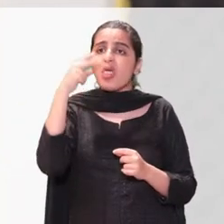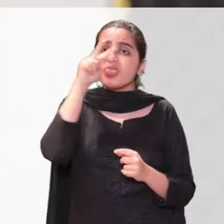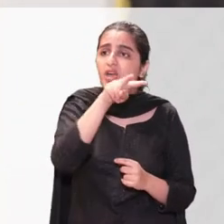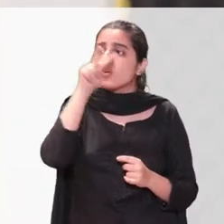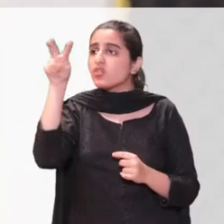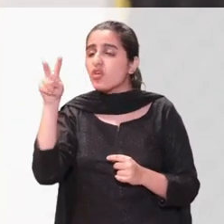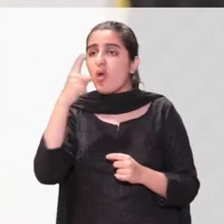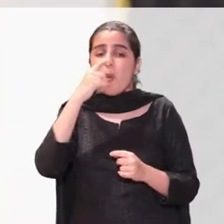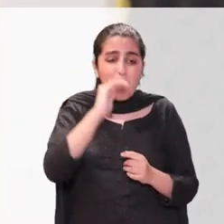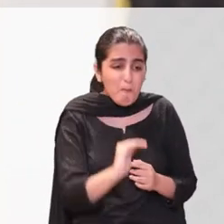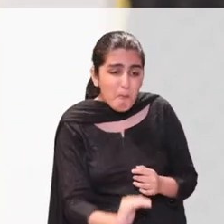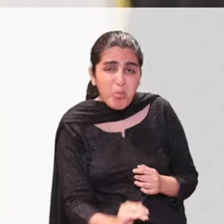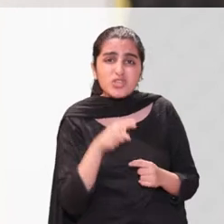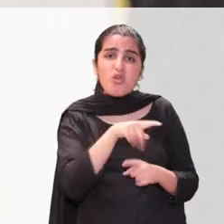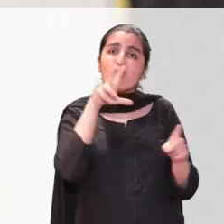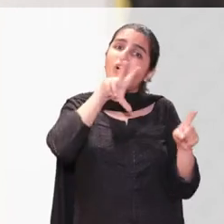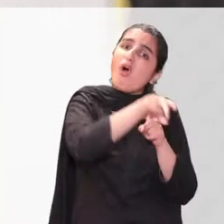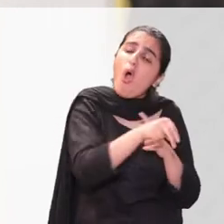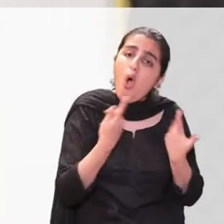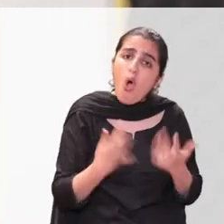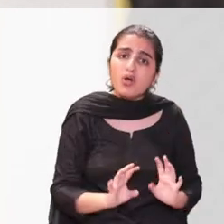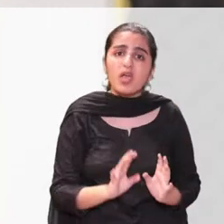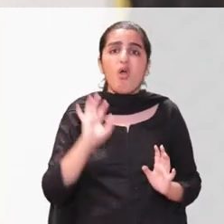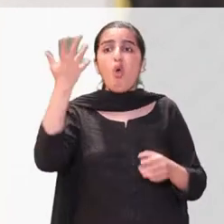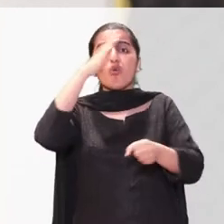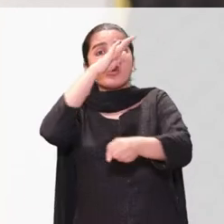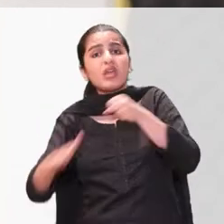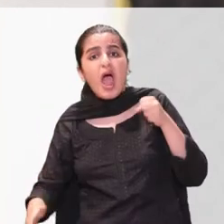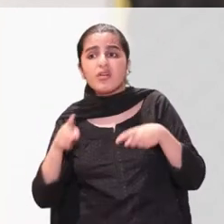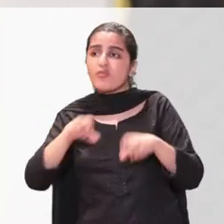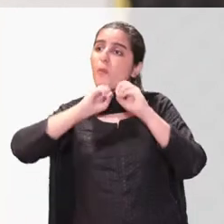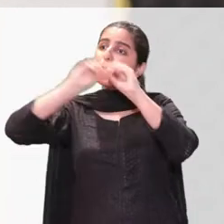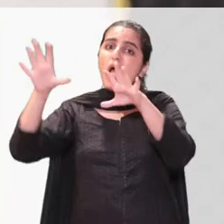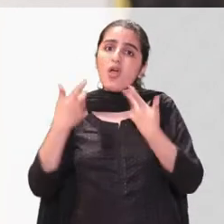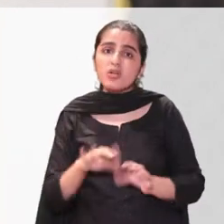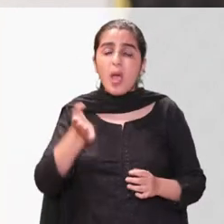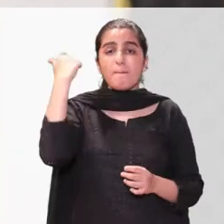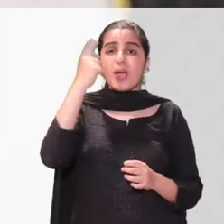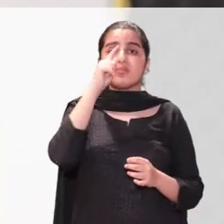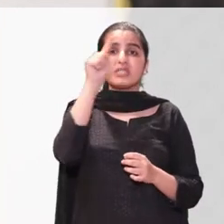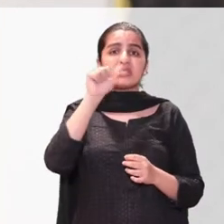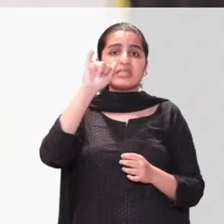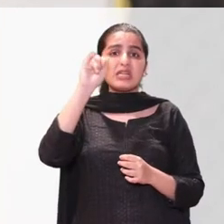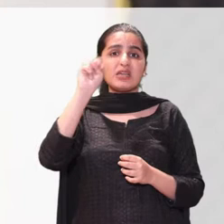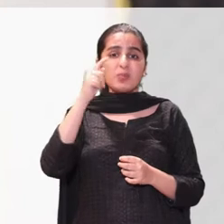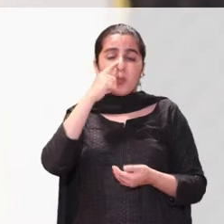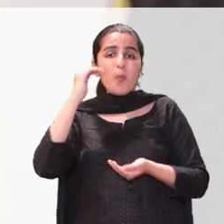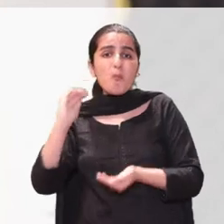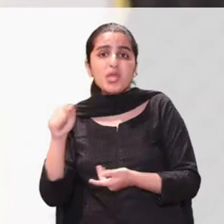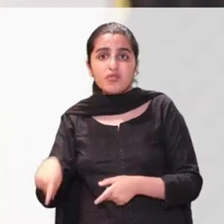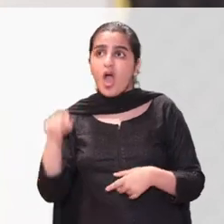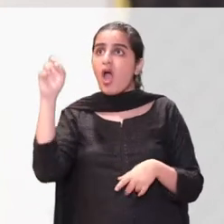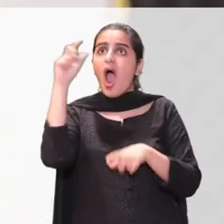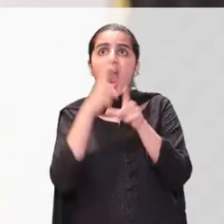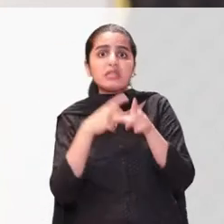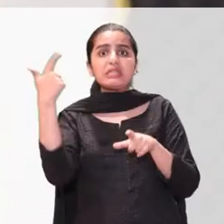दी स्टोरीस किसी छोटी-सी बच्ची का रेप हो गया है किसी को काट के फेंक दिया है वह जेनब कत्ल स्टोरी एक कत्ल